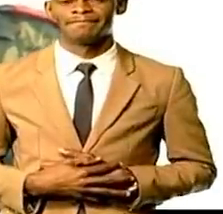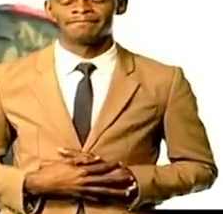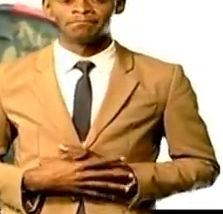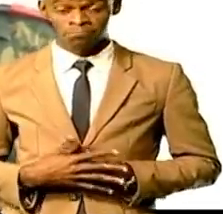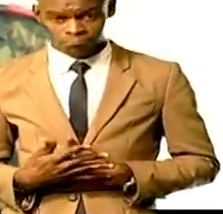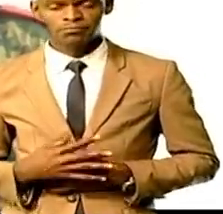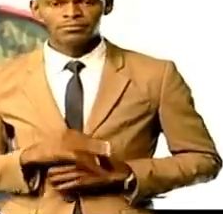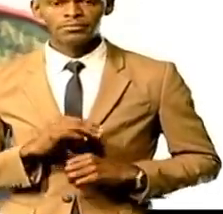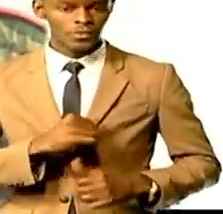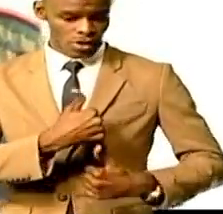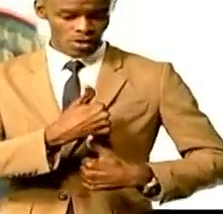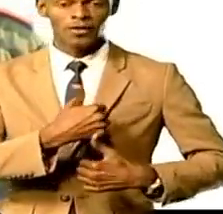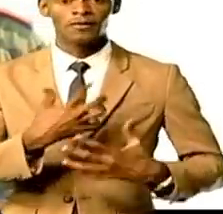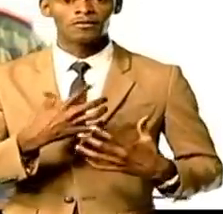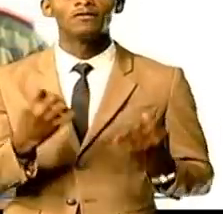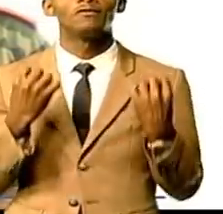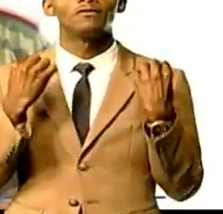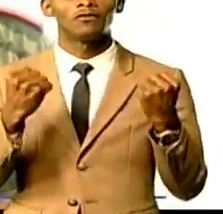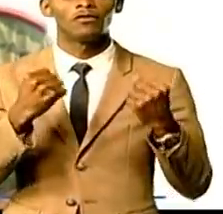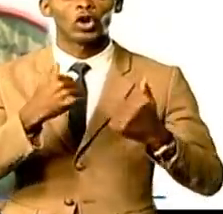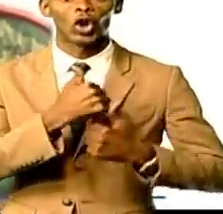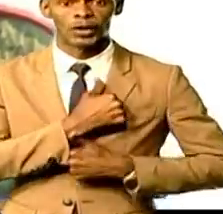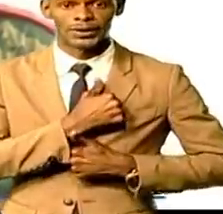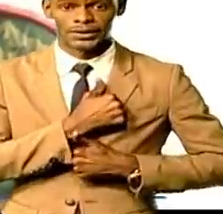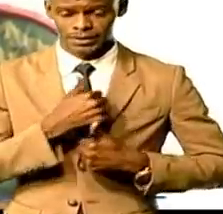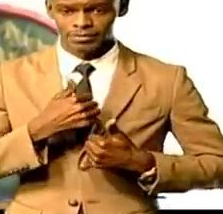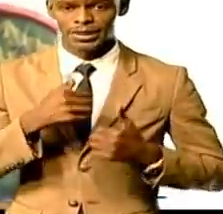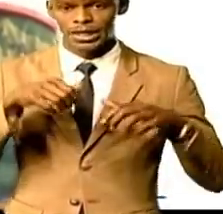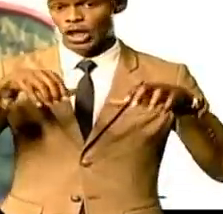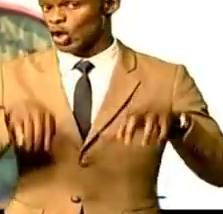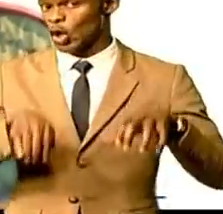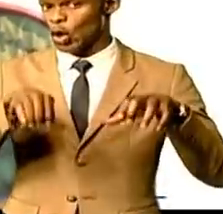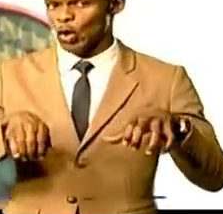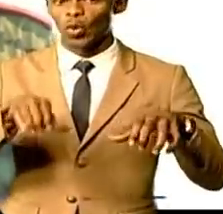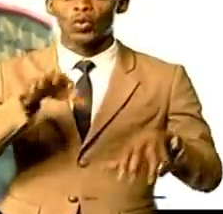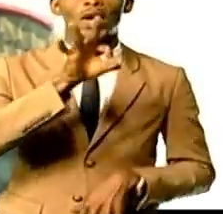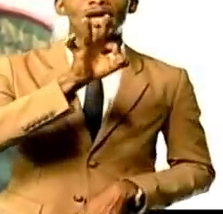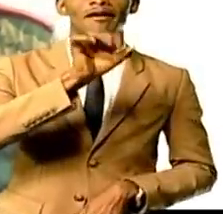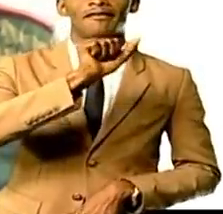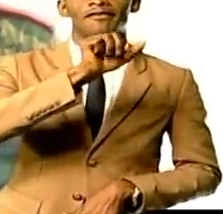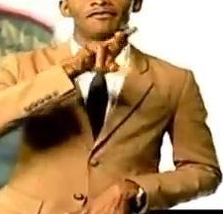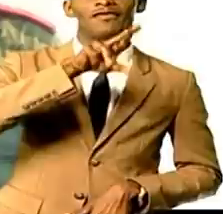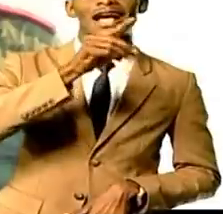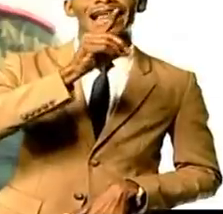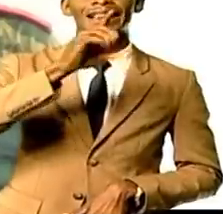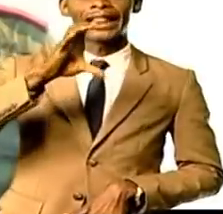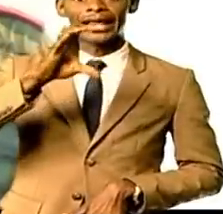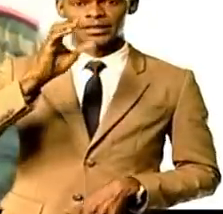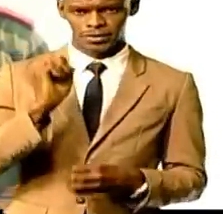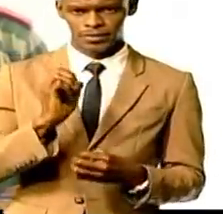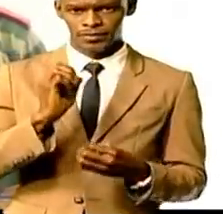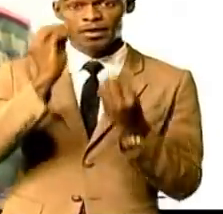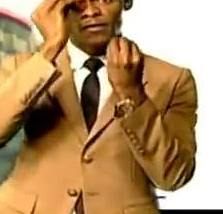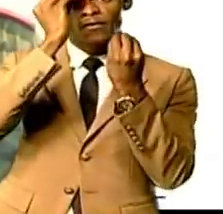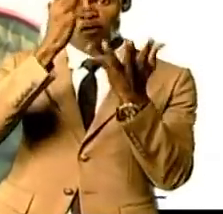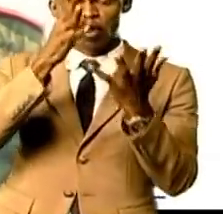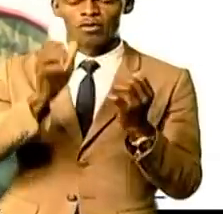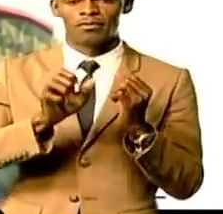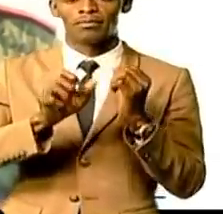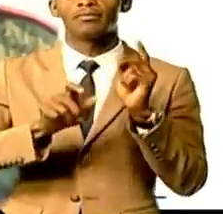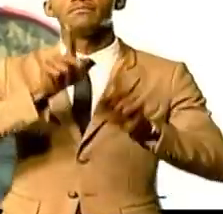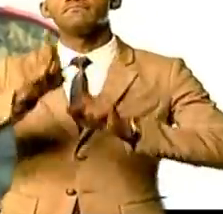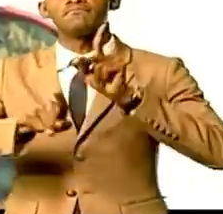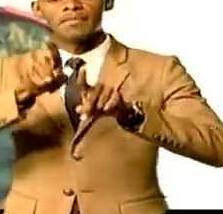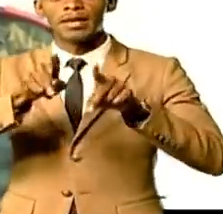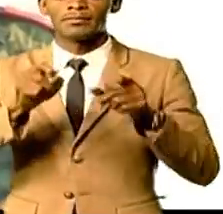la République démocratique du Congo portent à la connaissance de l'opinion nationale et